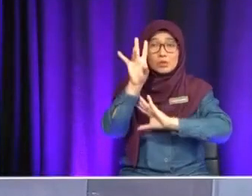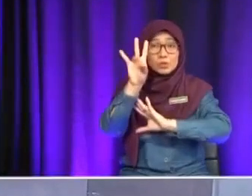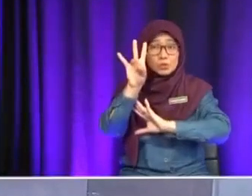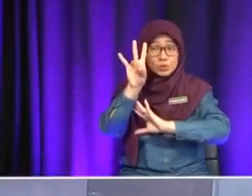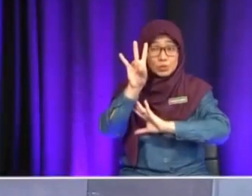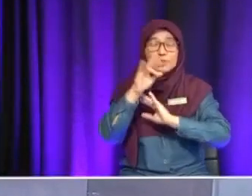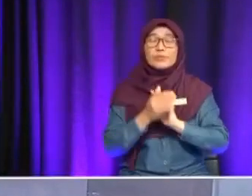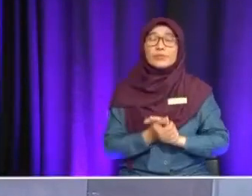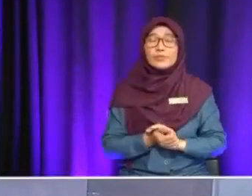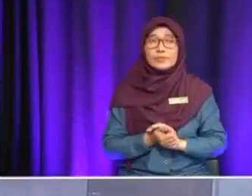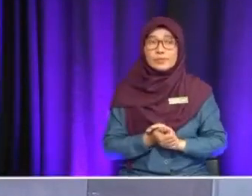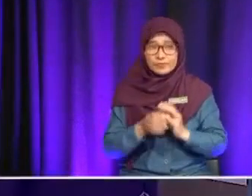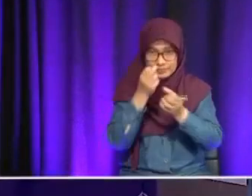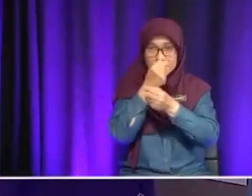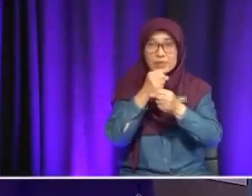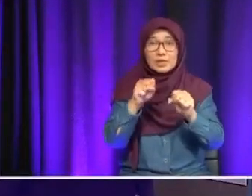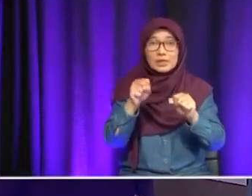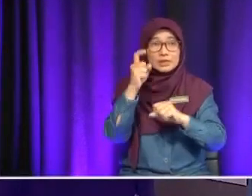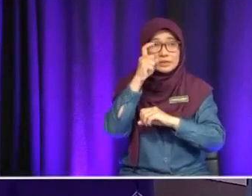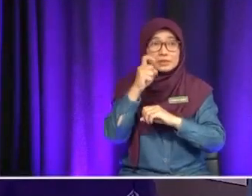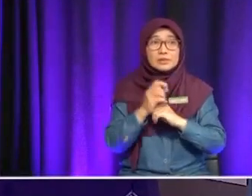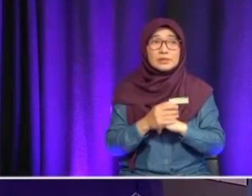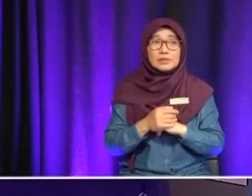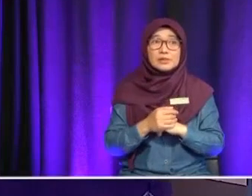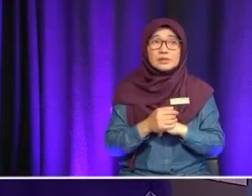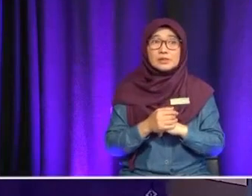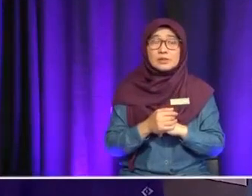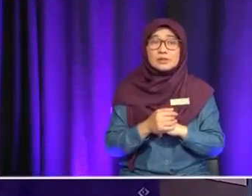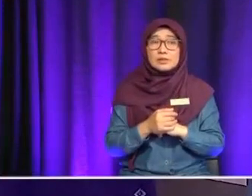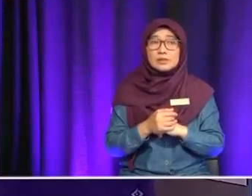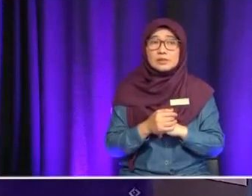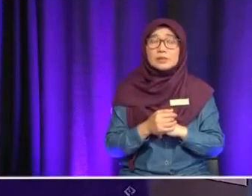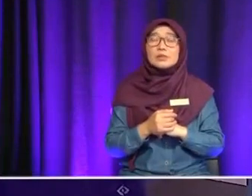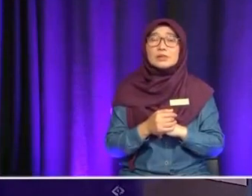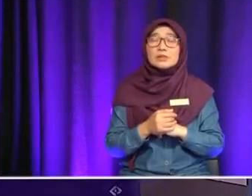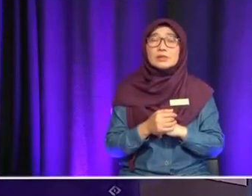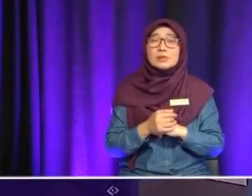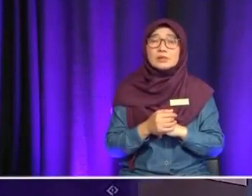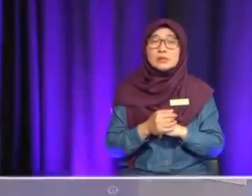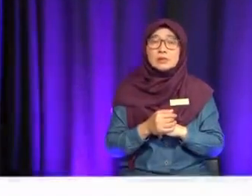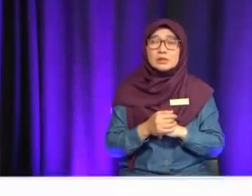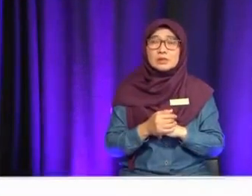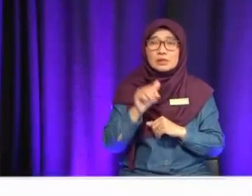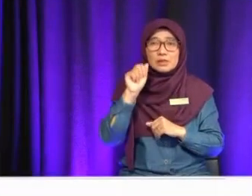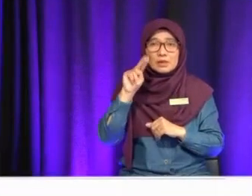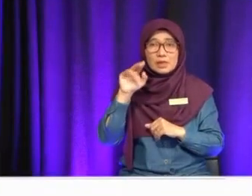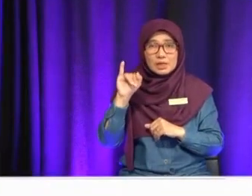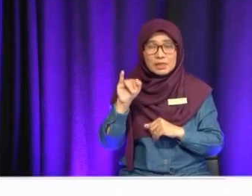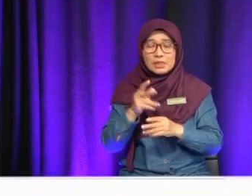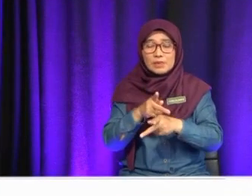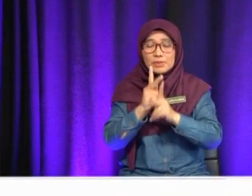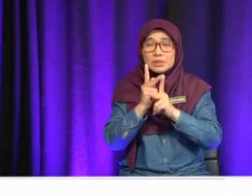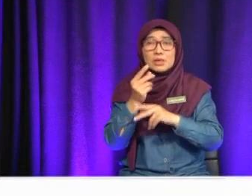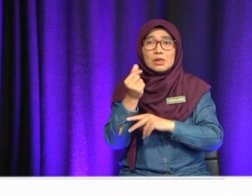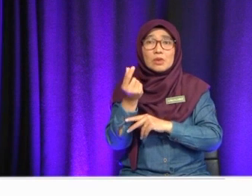nombor 7. Baik. Bersedia? Soalan yang ke-7. Okey. Hafiz, Ani meminjam wang kerana